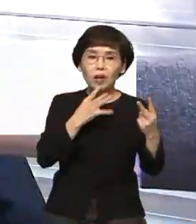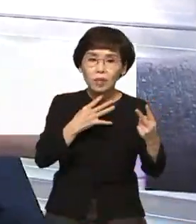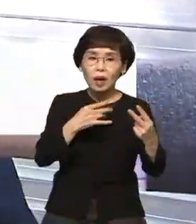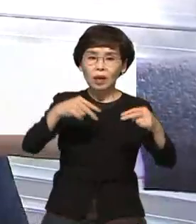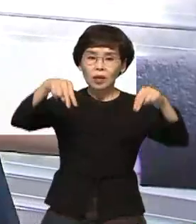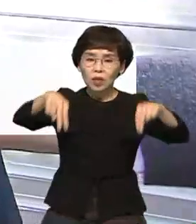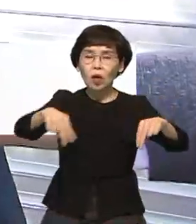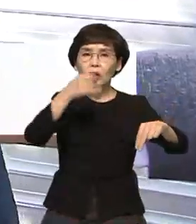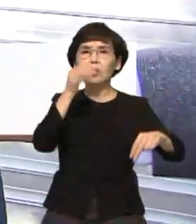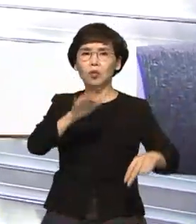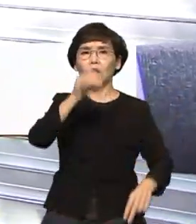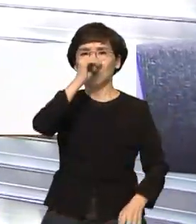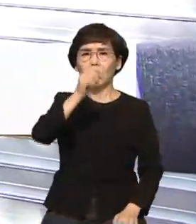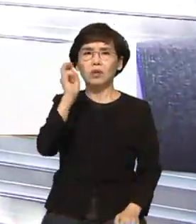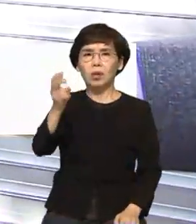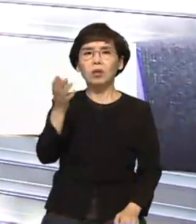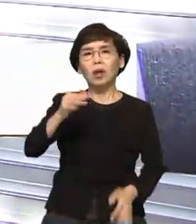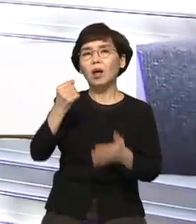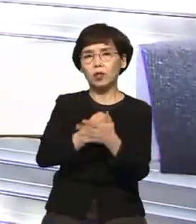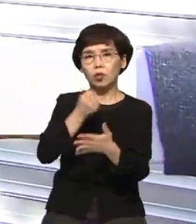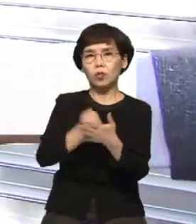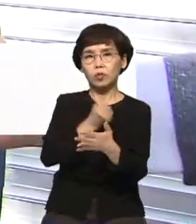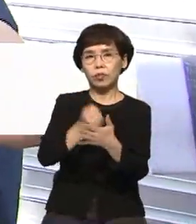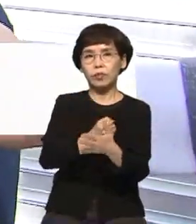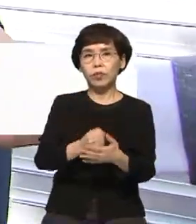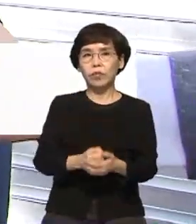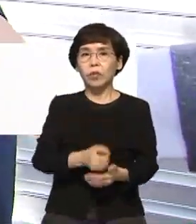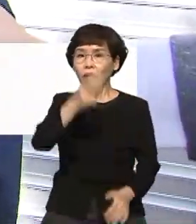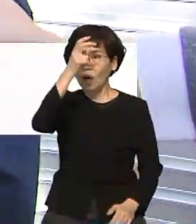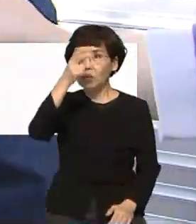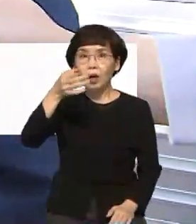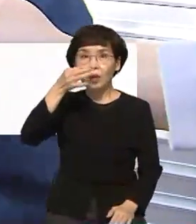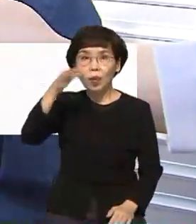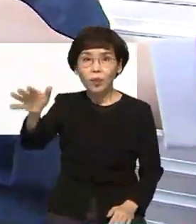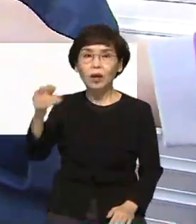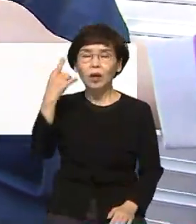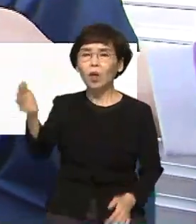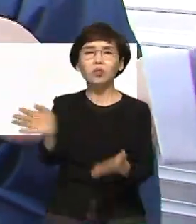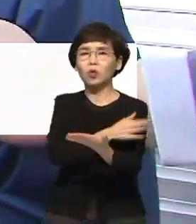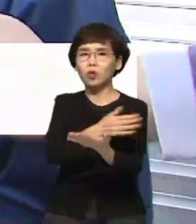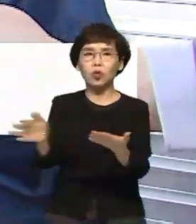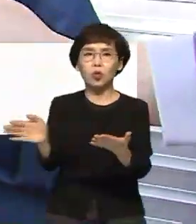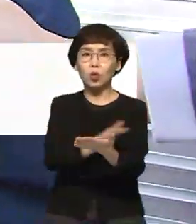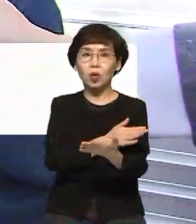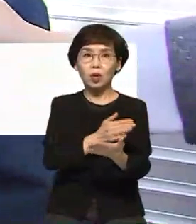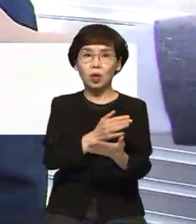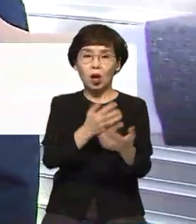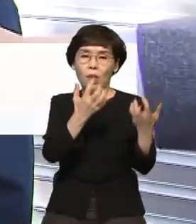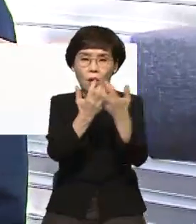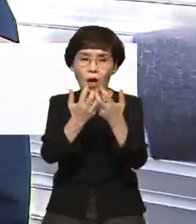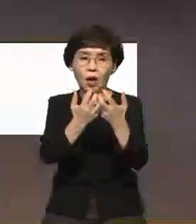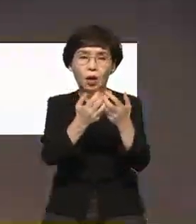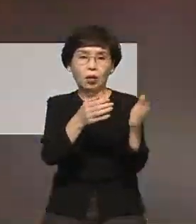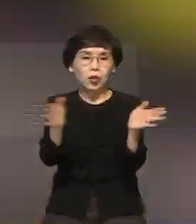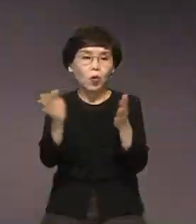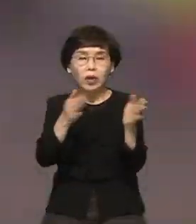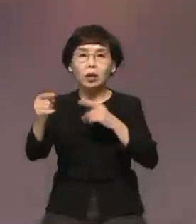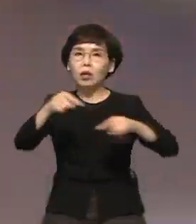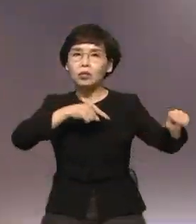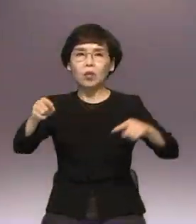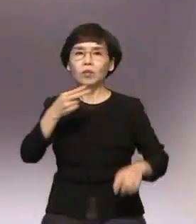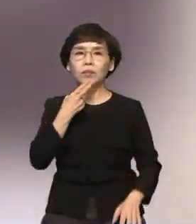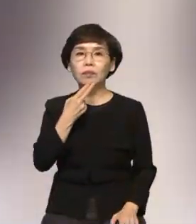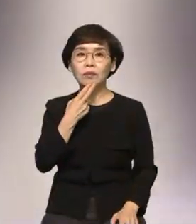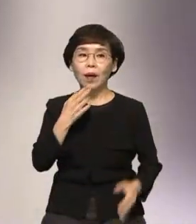있었으면 좋았을 것이 좀 아쉬운 것 같아요. 아, 경찰이 아예 없었어요? 없었어. 통제가 아예 안 됐었던.